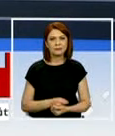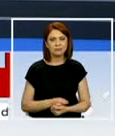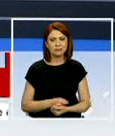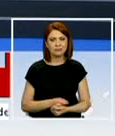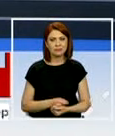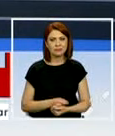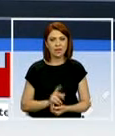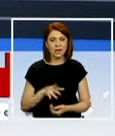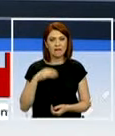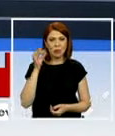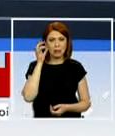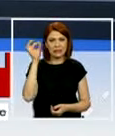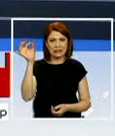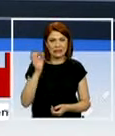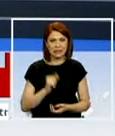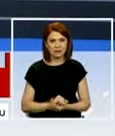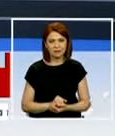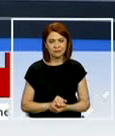Ne vom gândi,